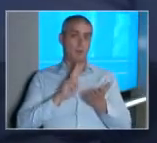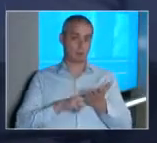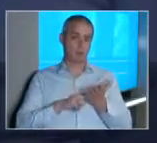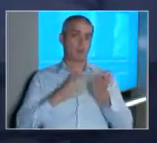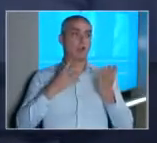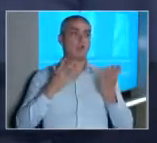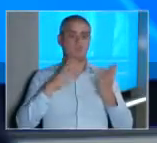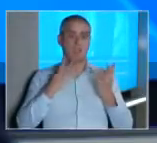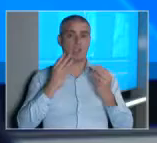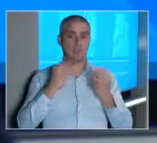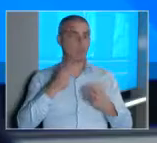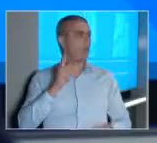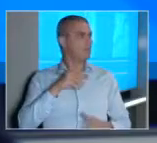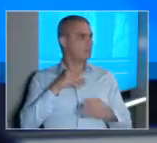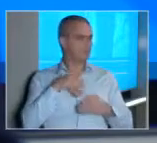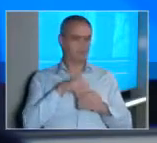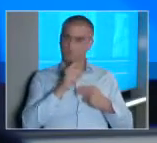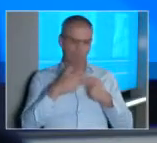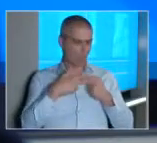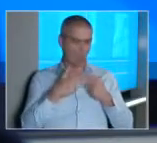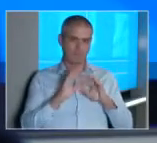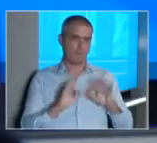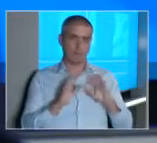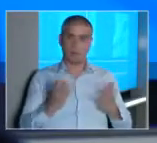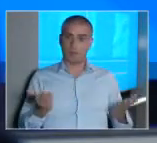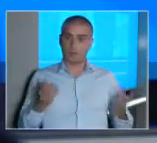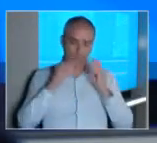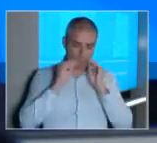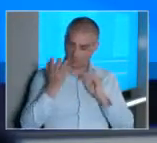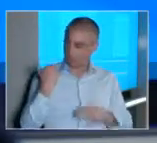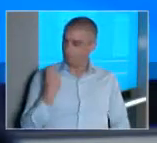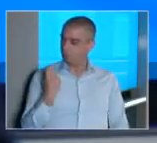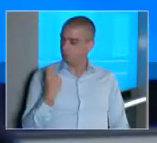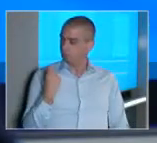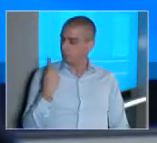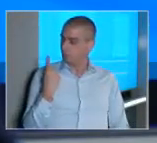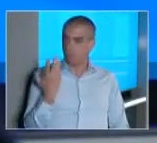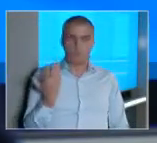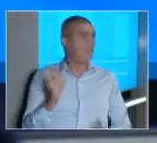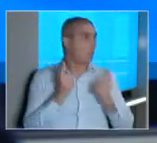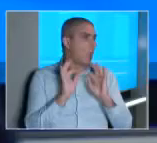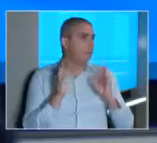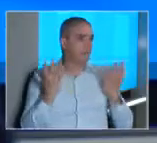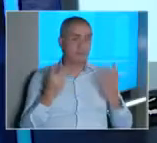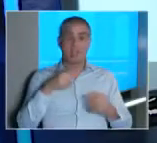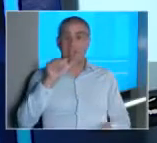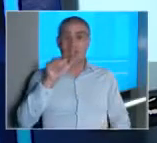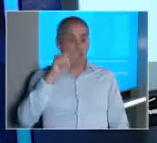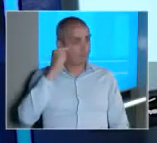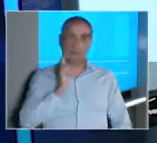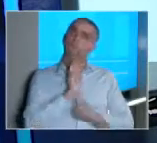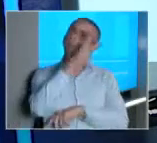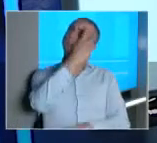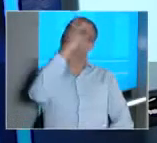אנשי מפלגת העבודה, והרבה מהמצביעים שלנו הצביעים. אבל בסקרים אתם בכלל לא קרובים לזה. אמיר פרץ נבחר לפני שבוע. בסדר, אבל הנה, לא קרה שום דבר. כשאבי גבאי נבחר, הוא מיד